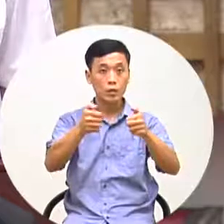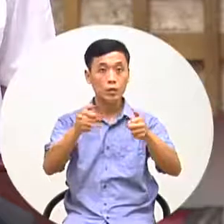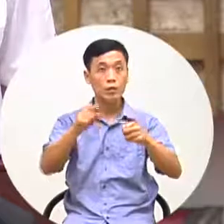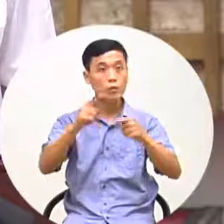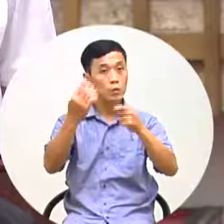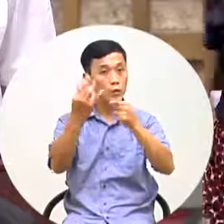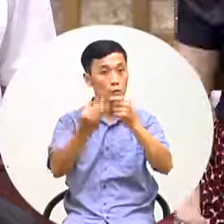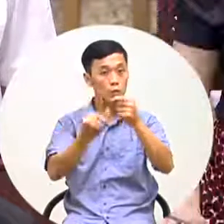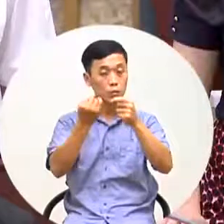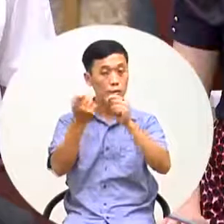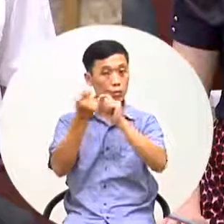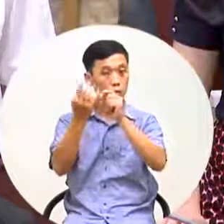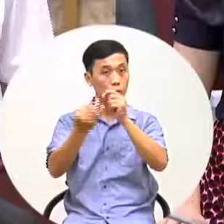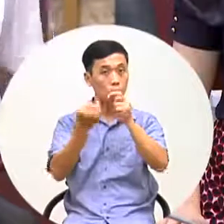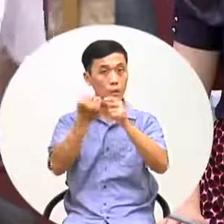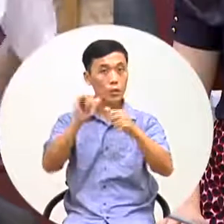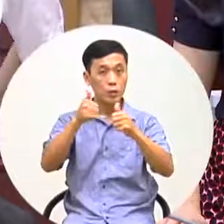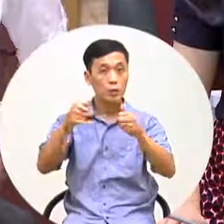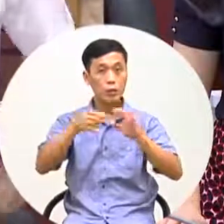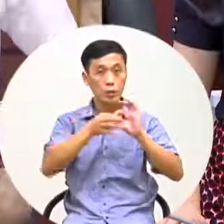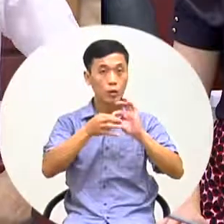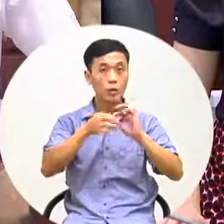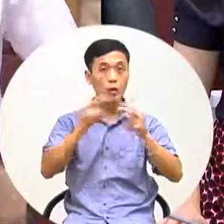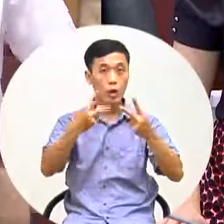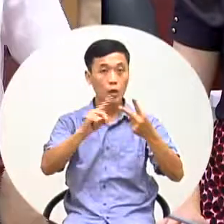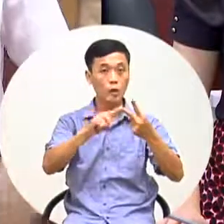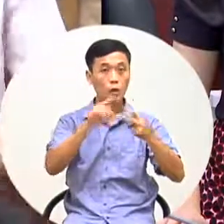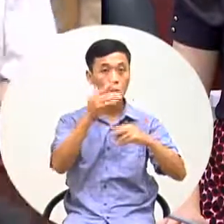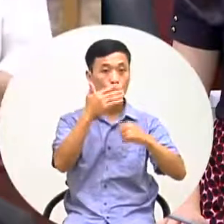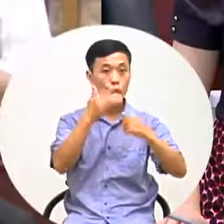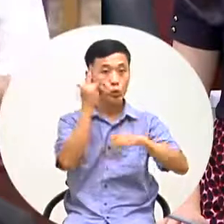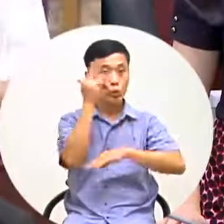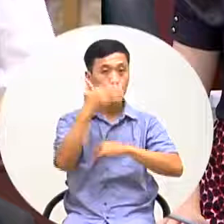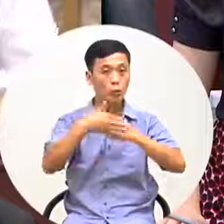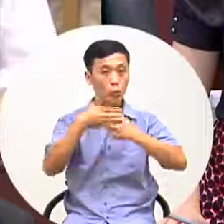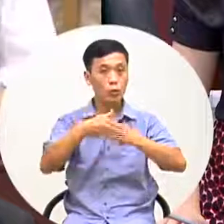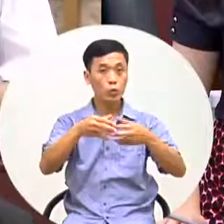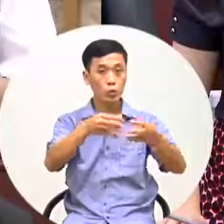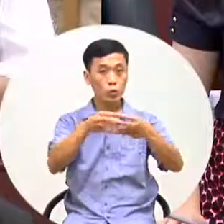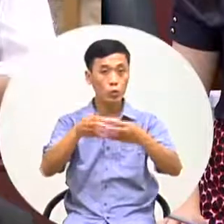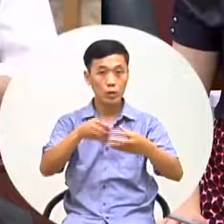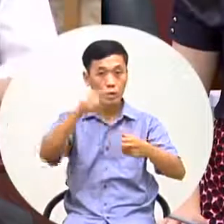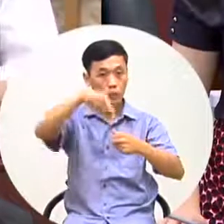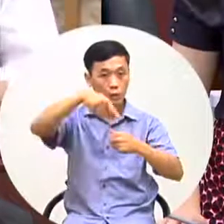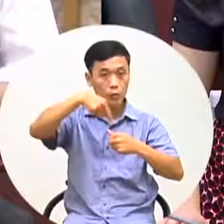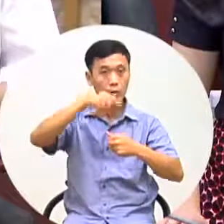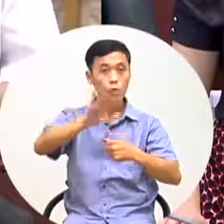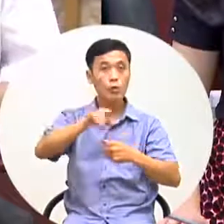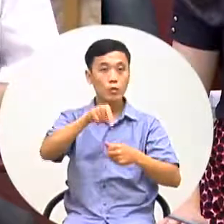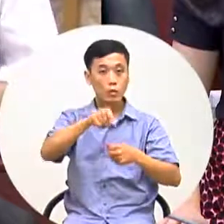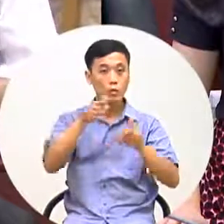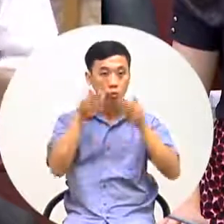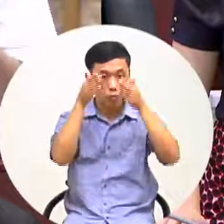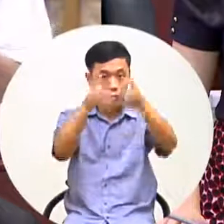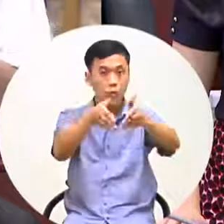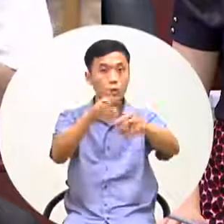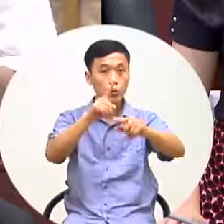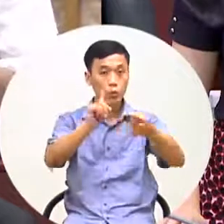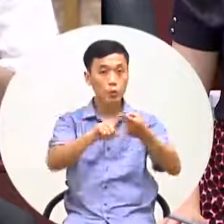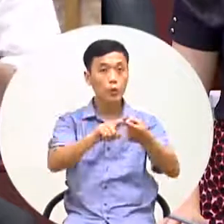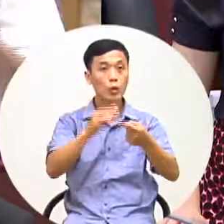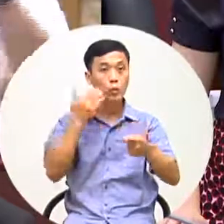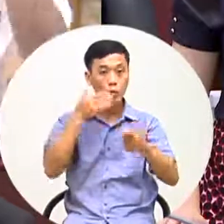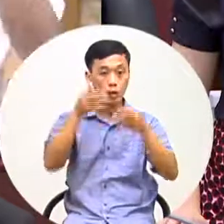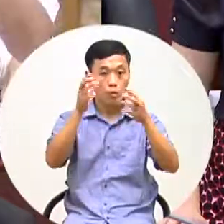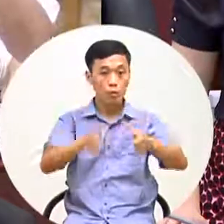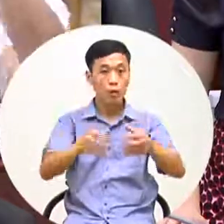有互助团体一些他们的指教哈，这个方向是对的。那如果要成立那个平台，有一个重要工作要先